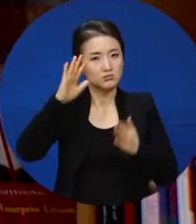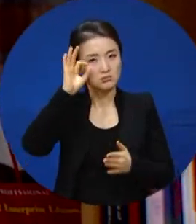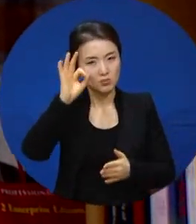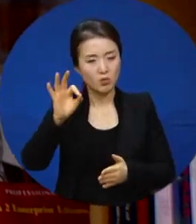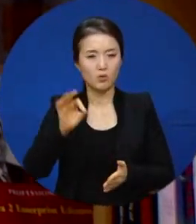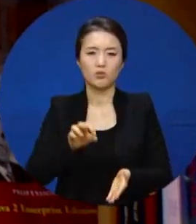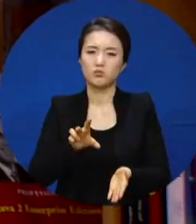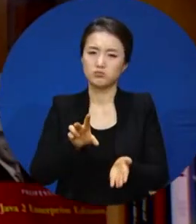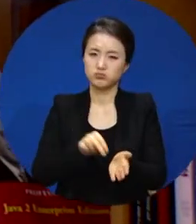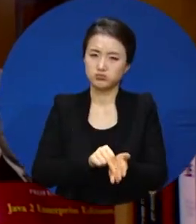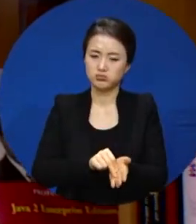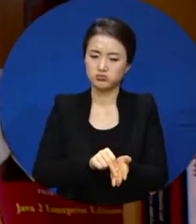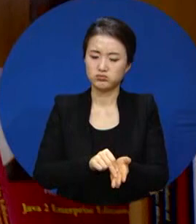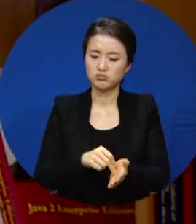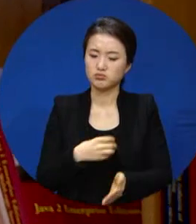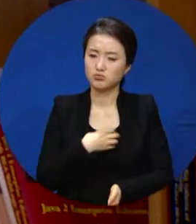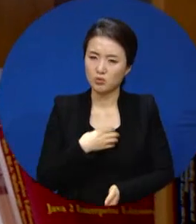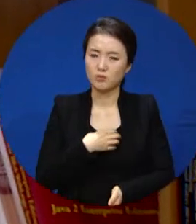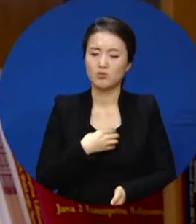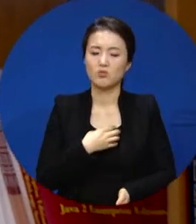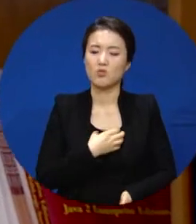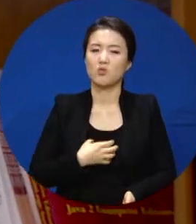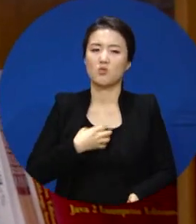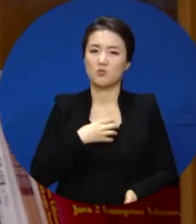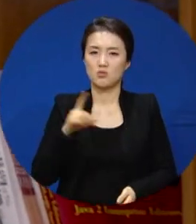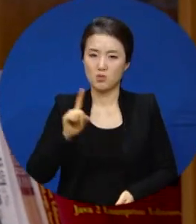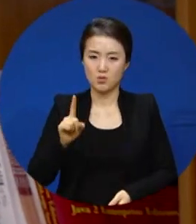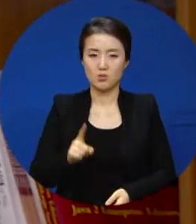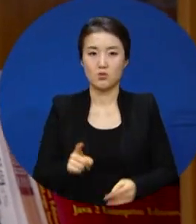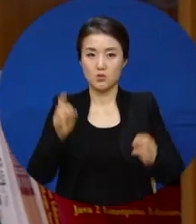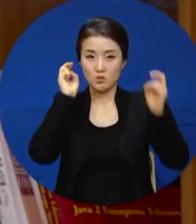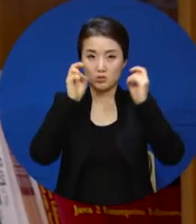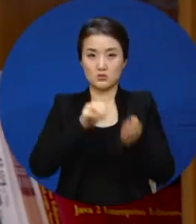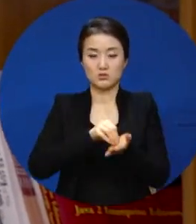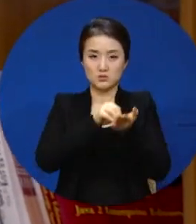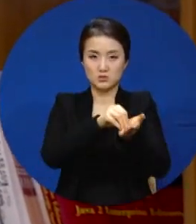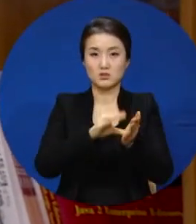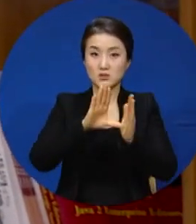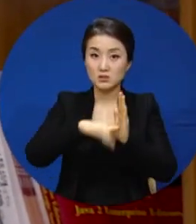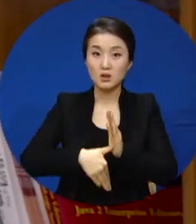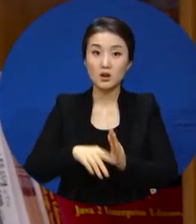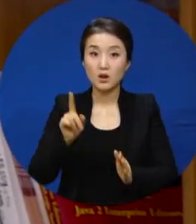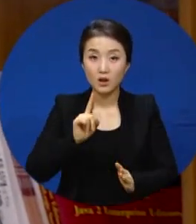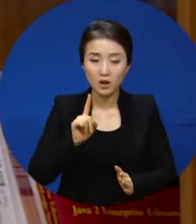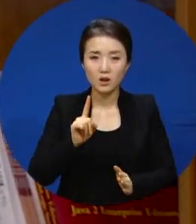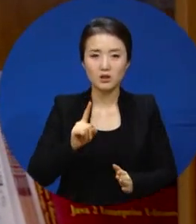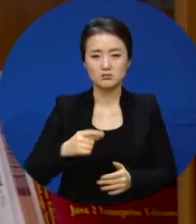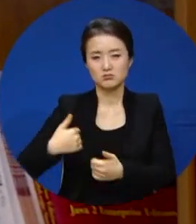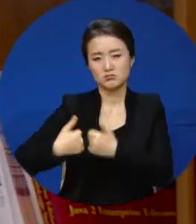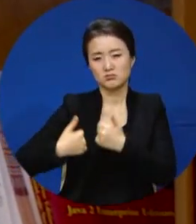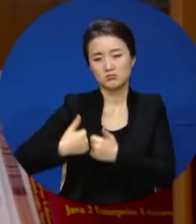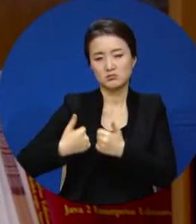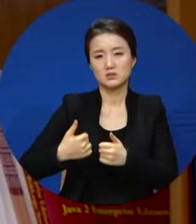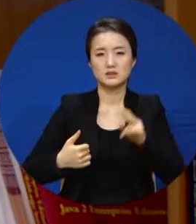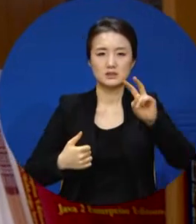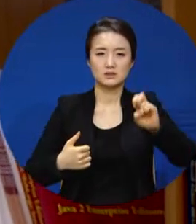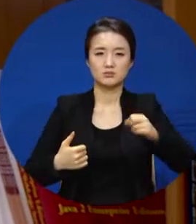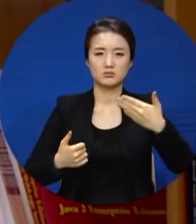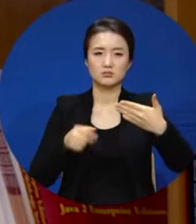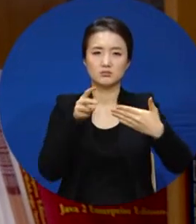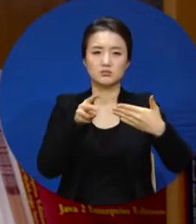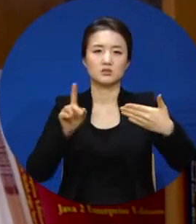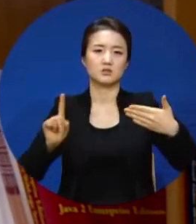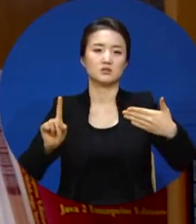회사를 들어갈 때 경쟁률이 29대 이를 뚫고 들어가요 굉장히 힘들죠 근데 그렇게 들어간 친구들이